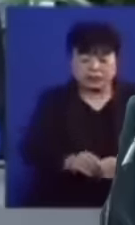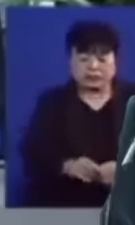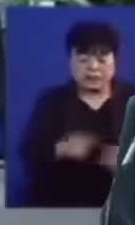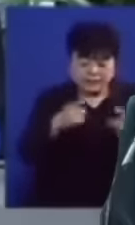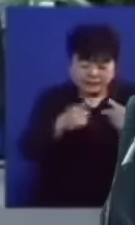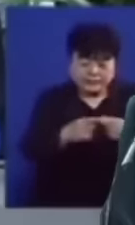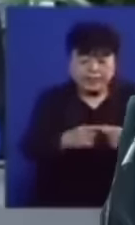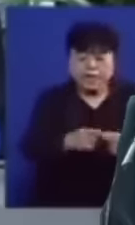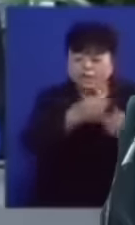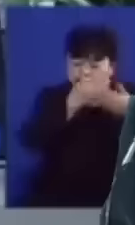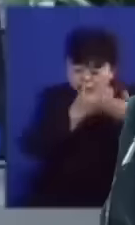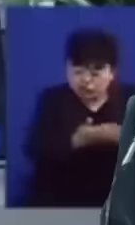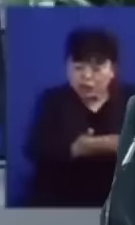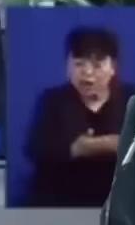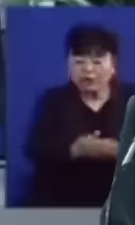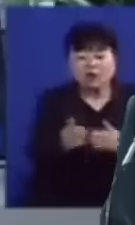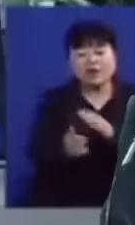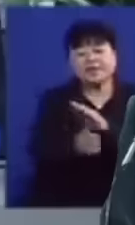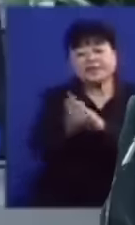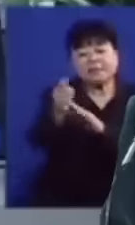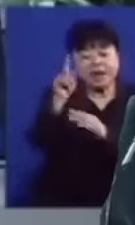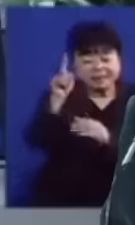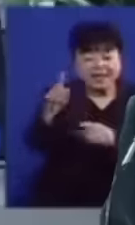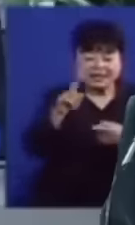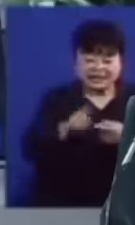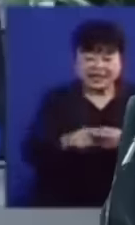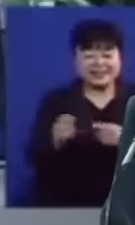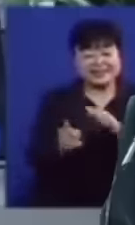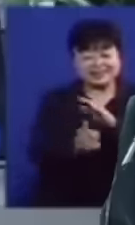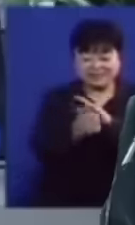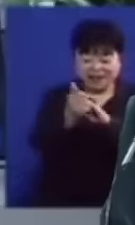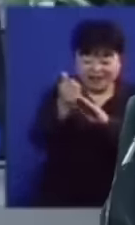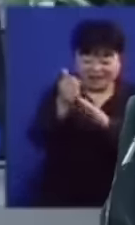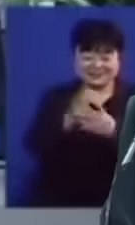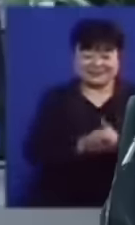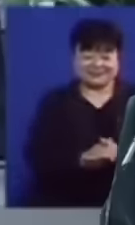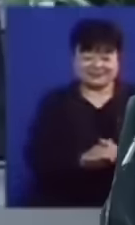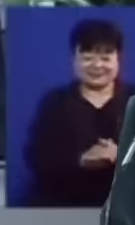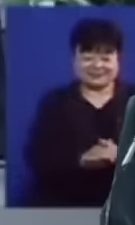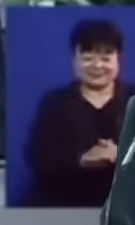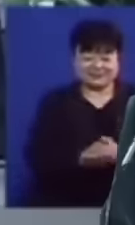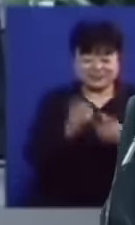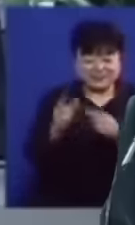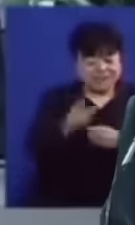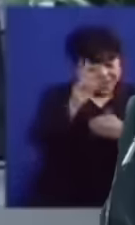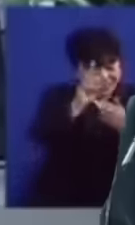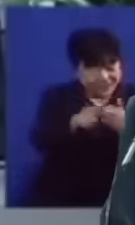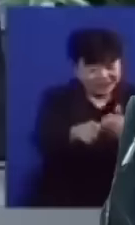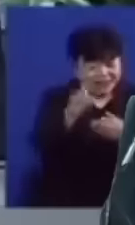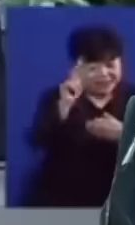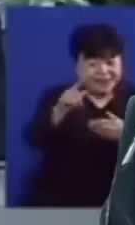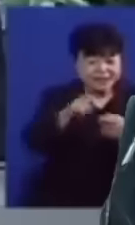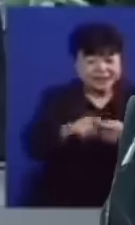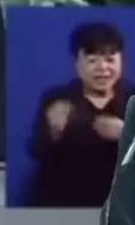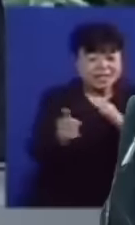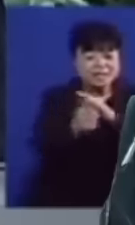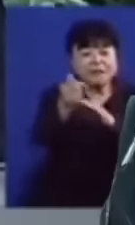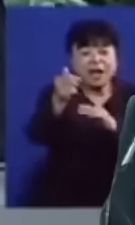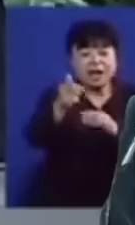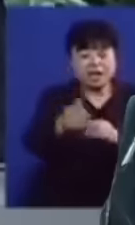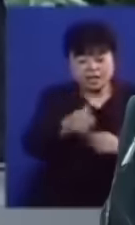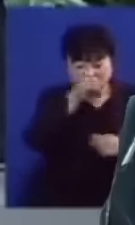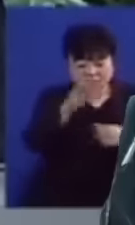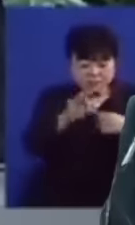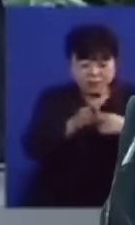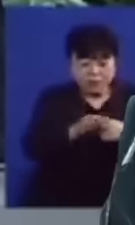것이 희망인 것입니다. 내일에 대한 희망인 것입니다. 여러분, 우리가 살아가면서 내일에 대한 희망이 있으면 오늘